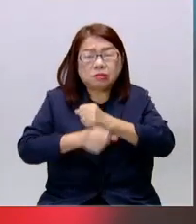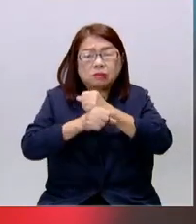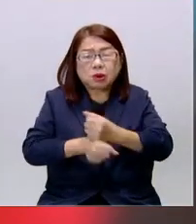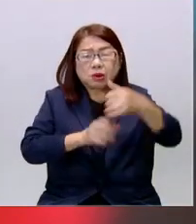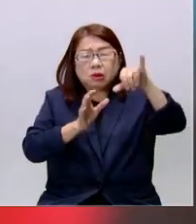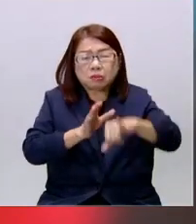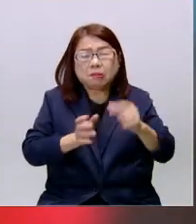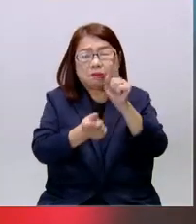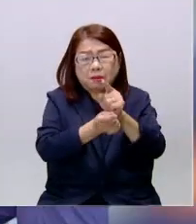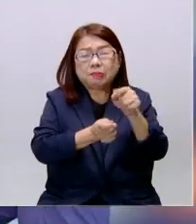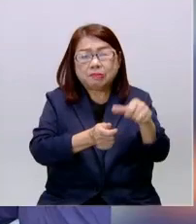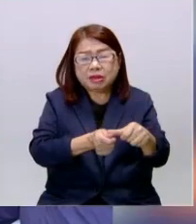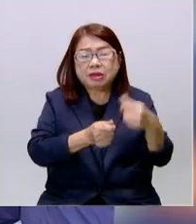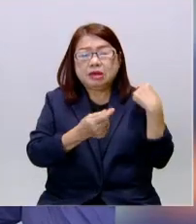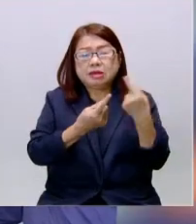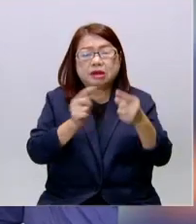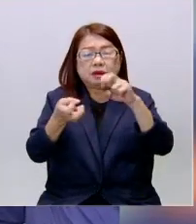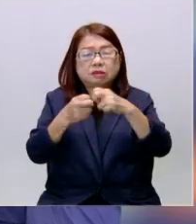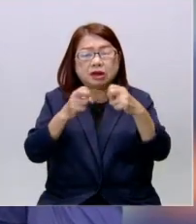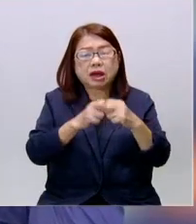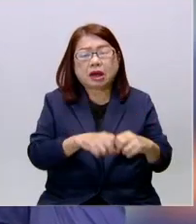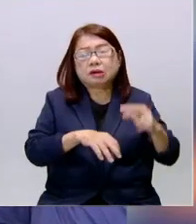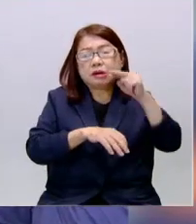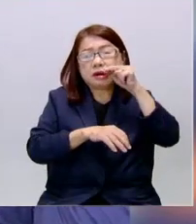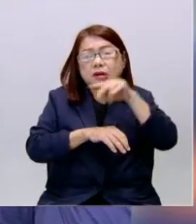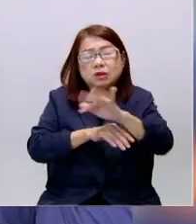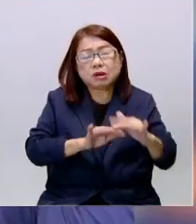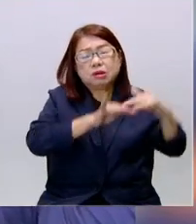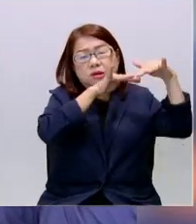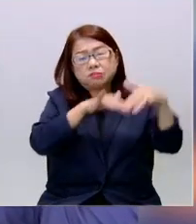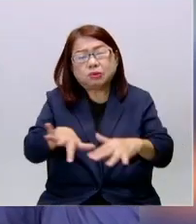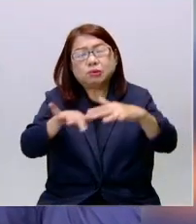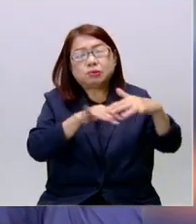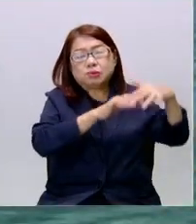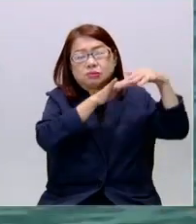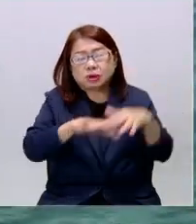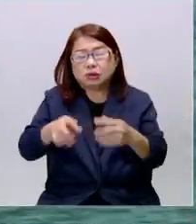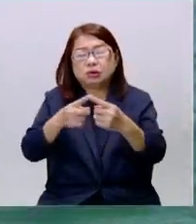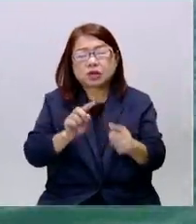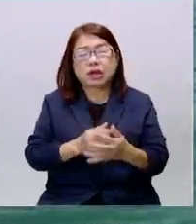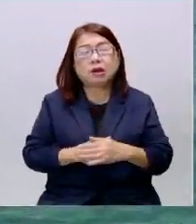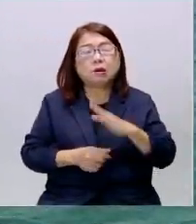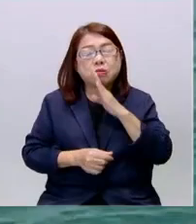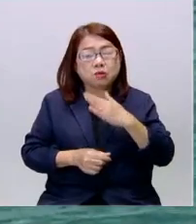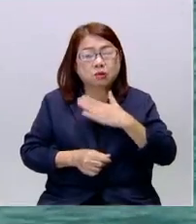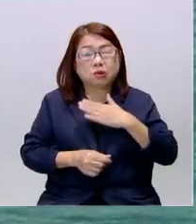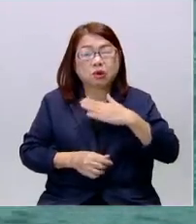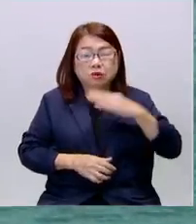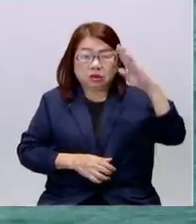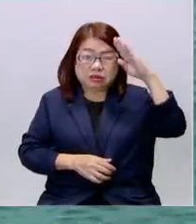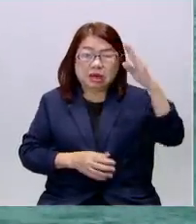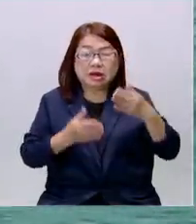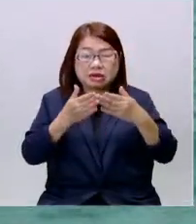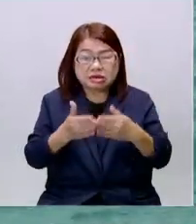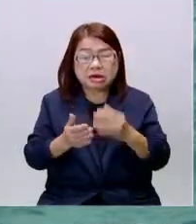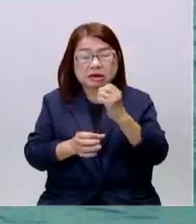นี้เริ่มมีอุปสรรคโดยเฉพาะคลื่นลมที่มีคลื่นลมสูงขึ้นแต่ยืนยันว่าถ้าหากอยู่ในขีดความสามารถที่กองทัพเรือปฏิบัติการได้ก็จะ